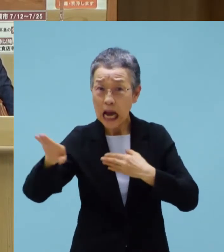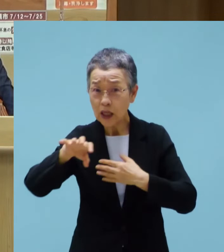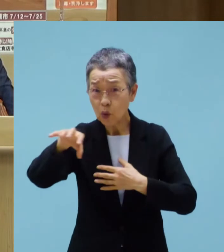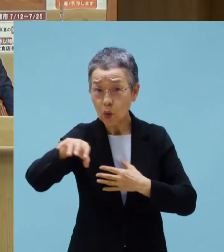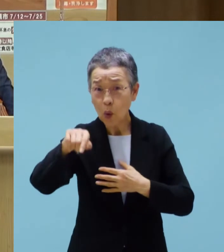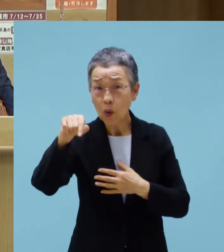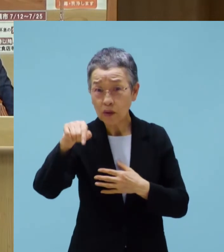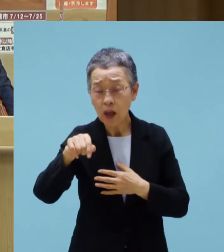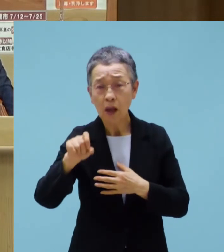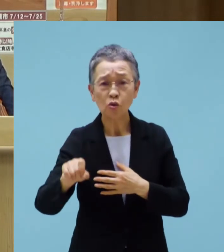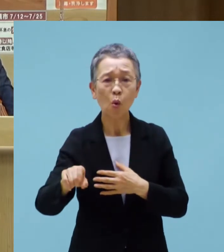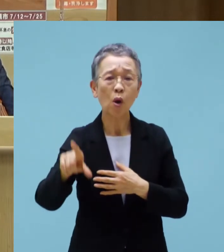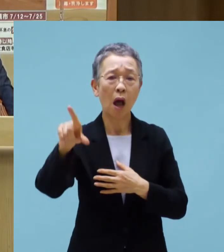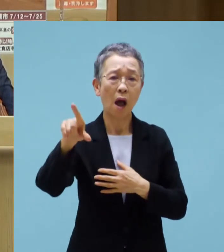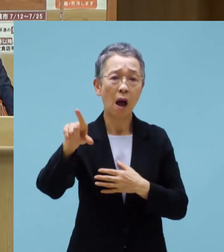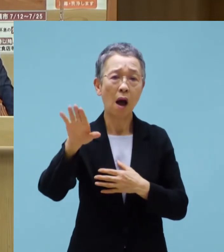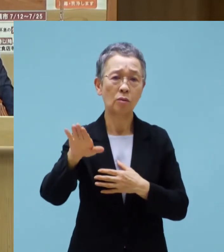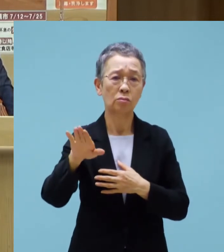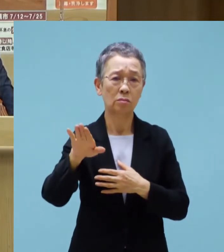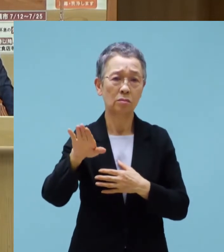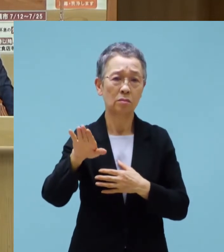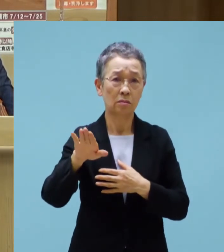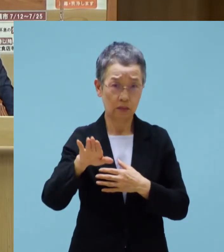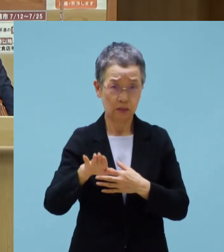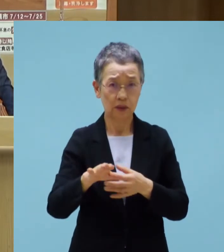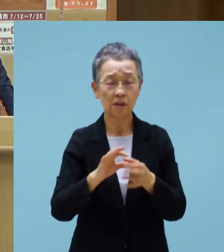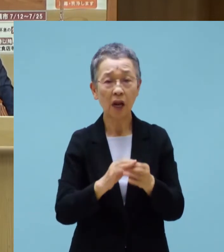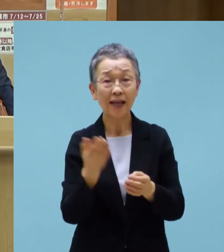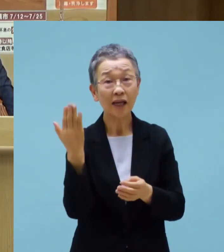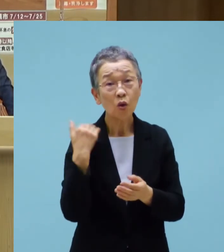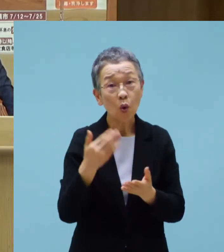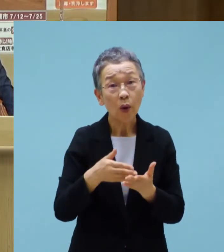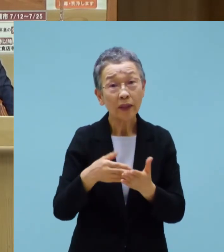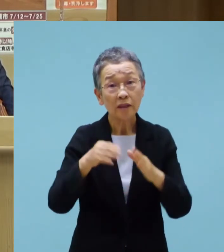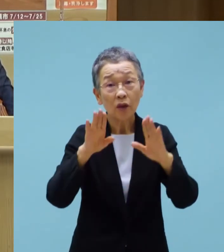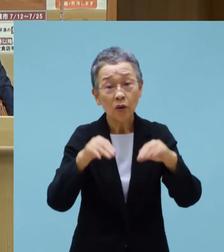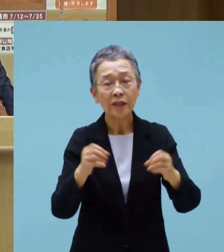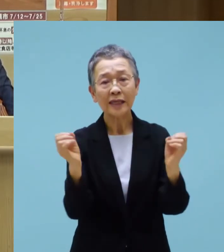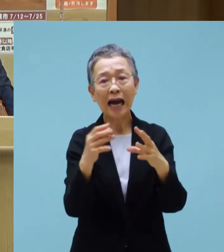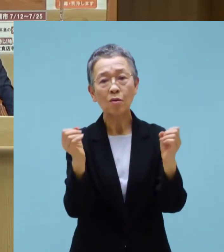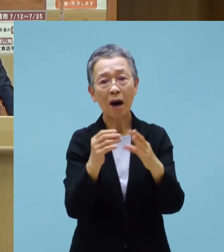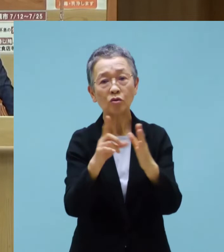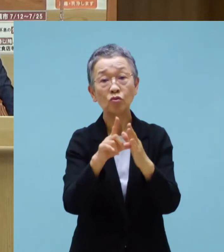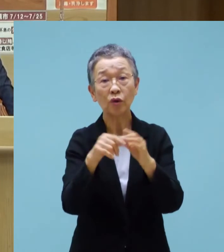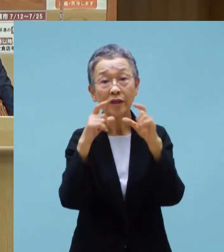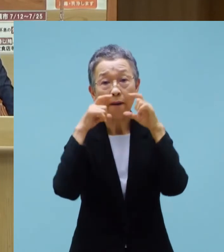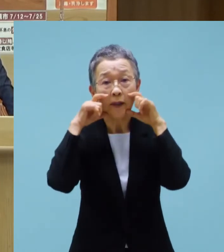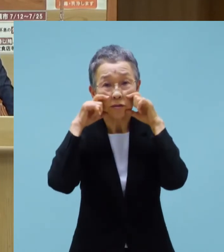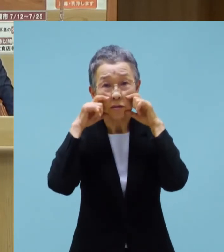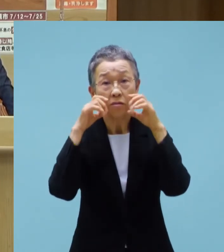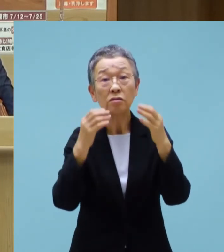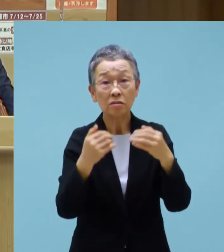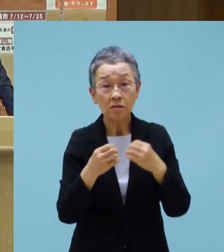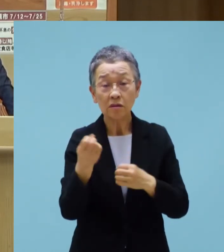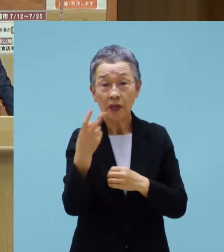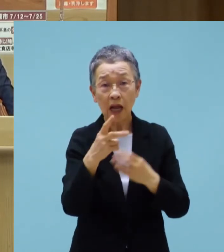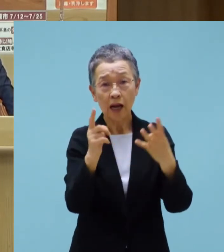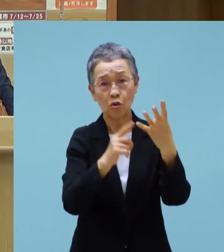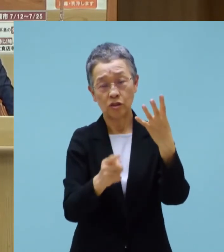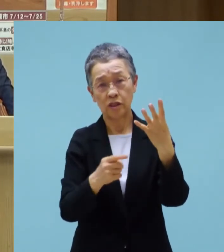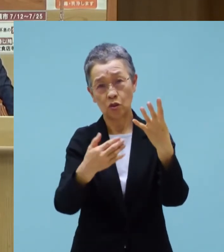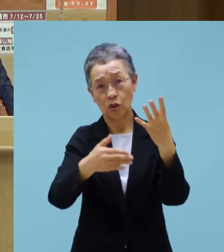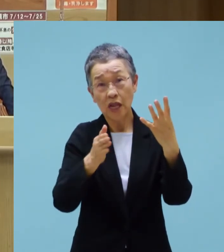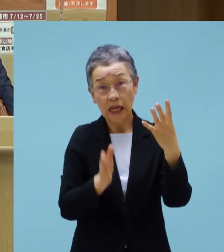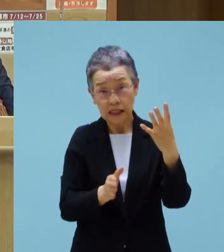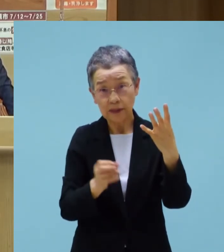増加しているという状況ありますので、さっき言ったような会話の時はやっぱマスクをしていただく、また4人以内、